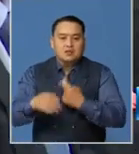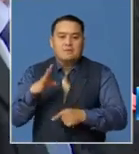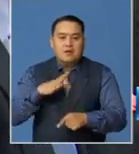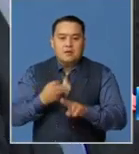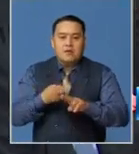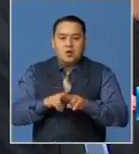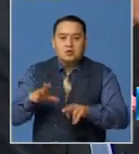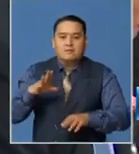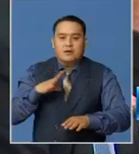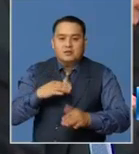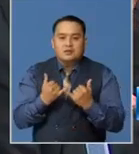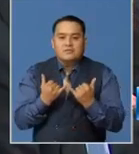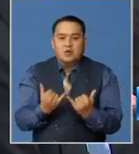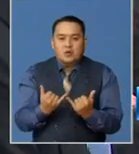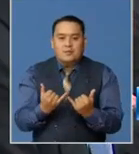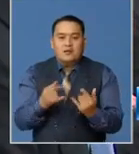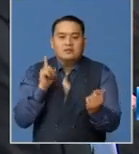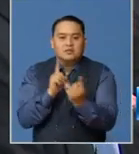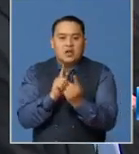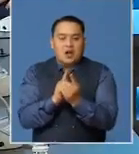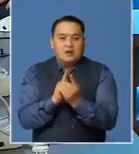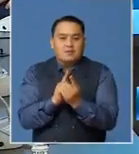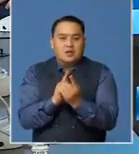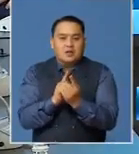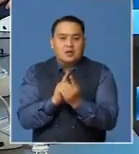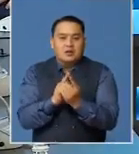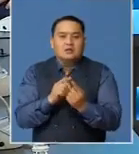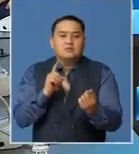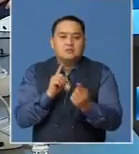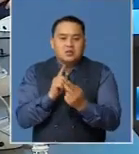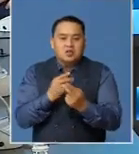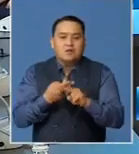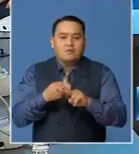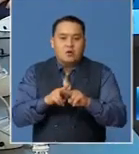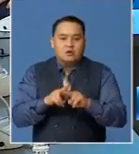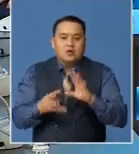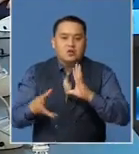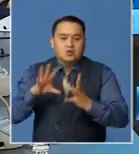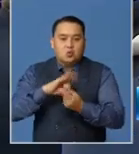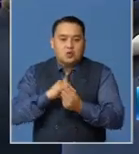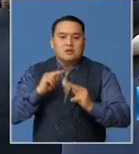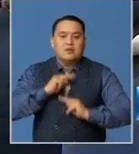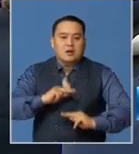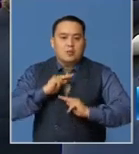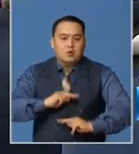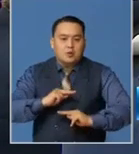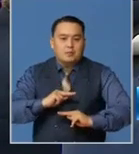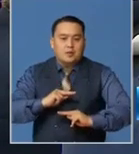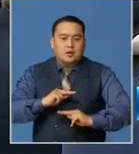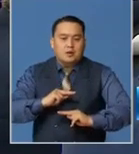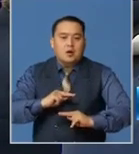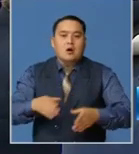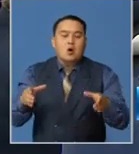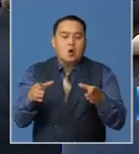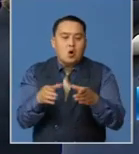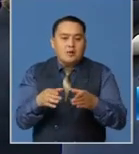эти социальные сферы с их участию в регионе охват дошкольным образованием достиг 98 процентов строится физкультурно-оздоровительные комплексы